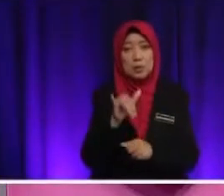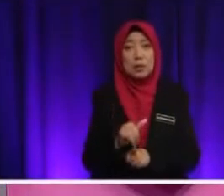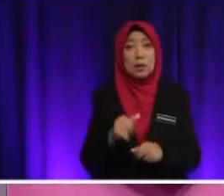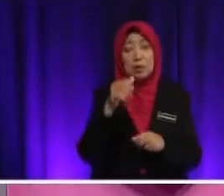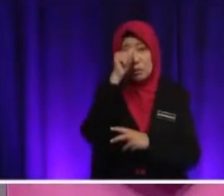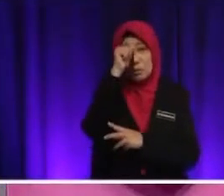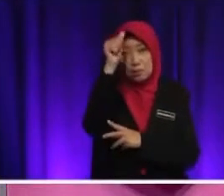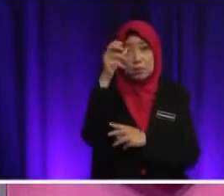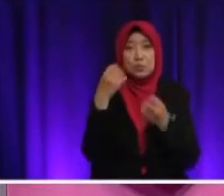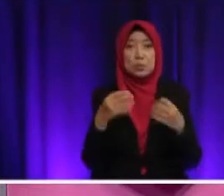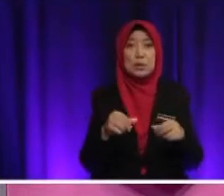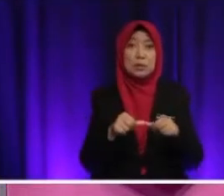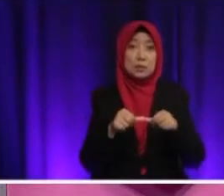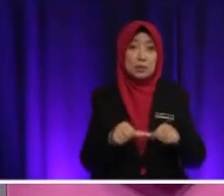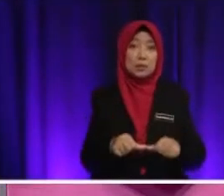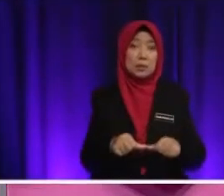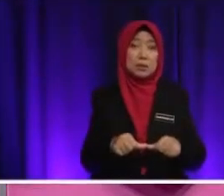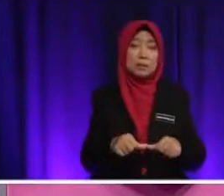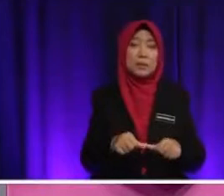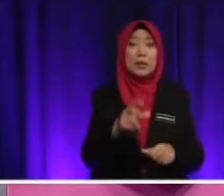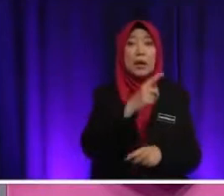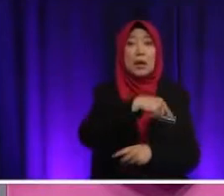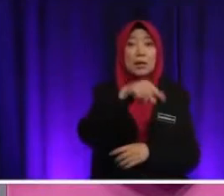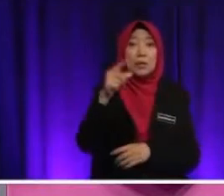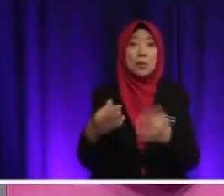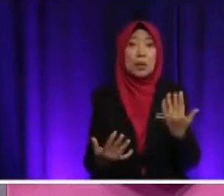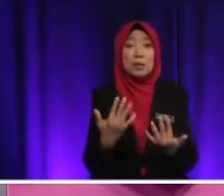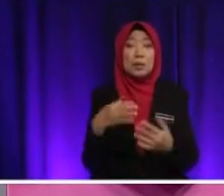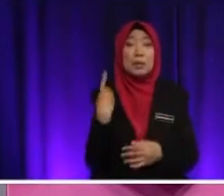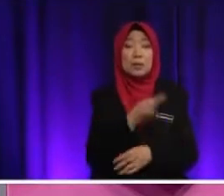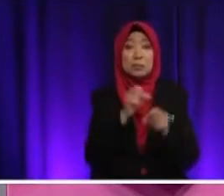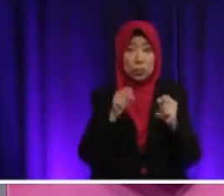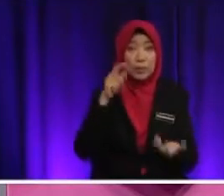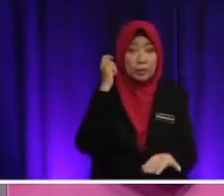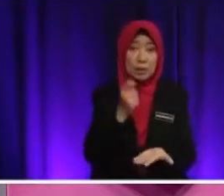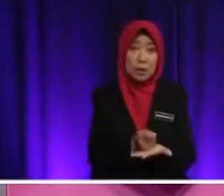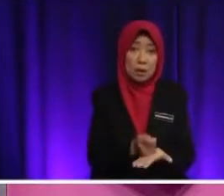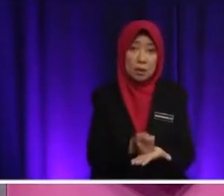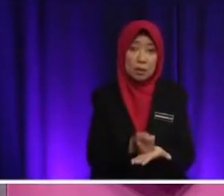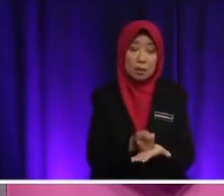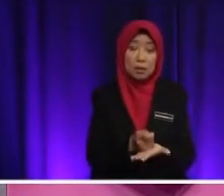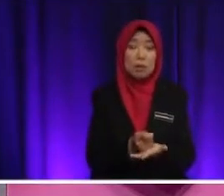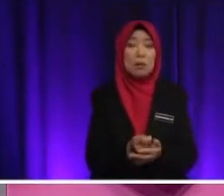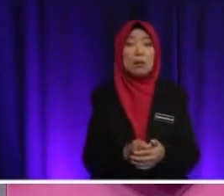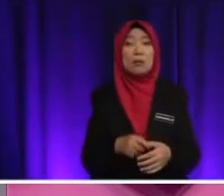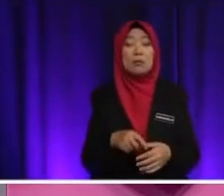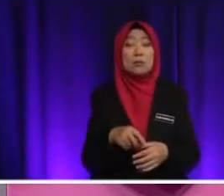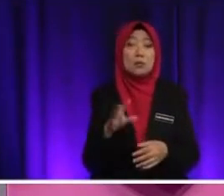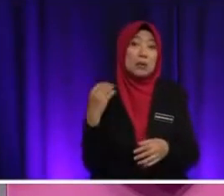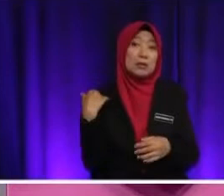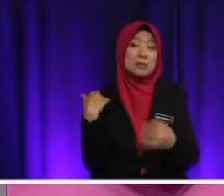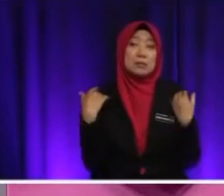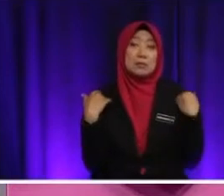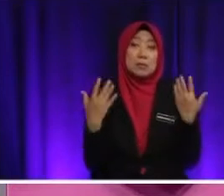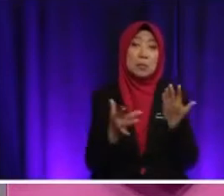ditentukan oleh Allah Subhanahu Wa Taala. Berlaku gunung berapi, nak pergi tahan-tahan ni. Aku nak tahan kan. Kita ni kononnya hebatlah teknologi. Betul. Kita pergi tutup pergi sebagainya.